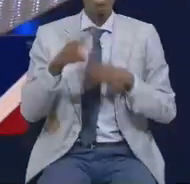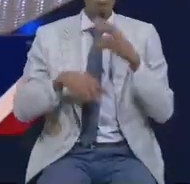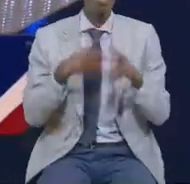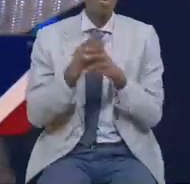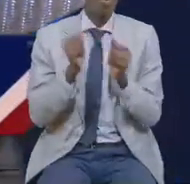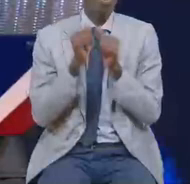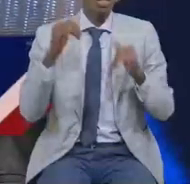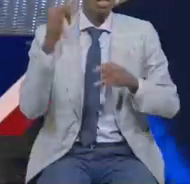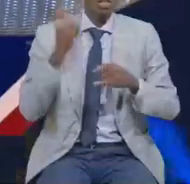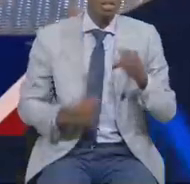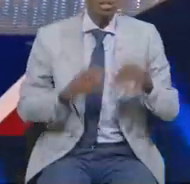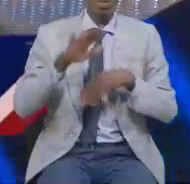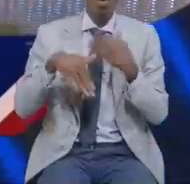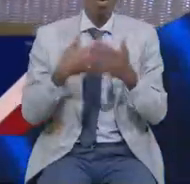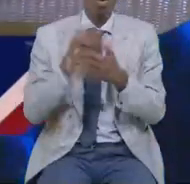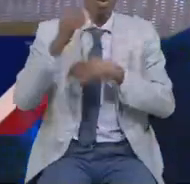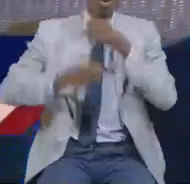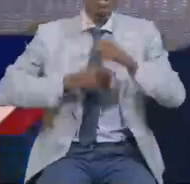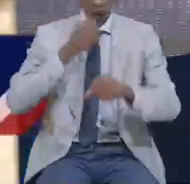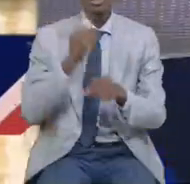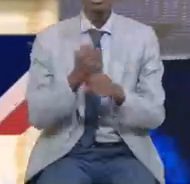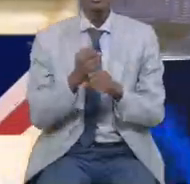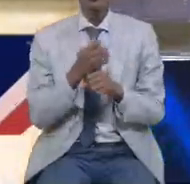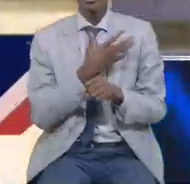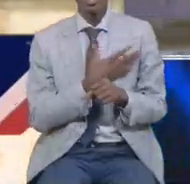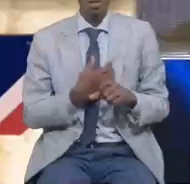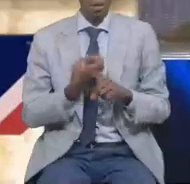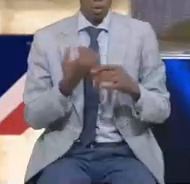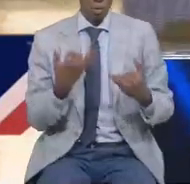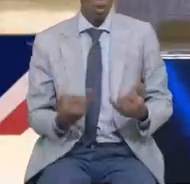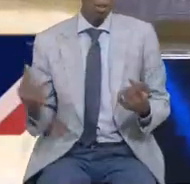toutes, au travers de tous les âges,